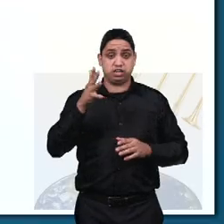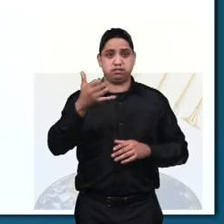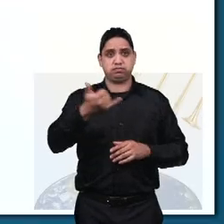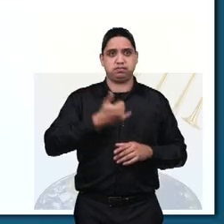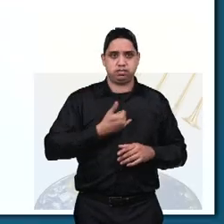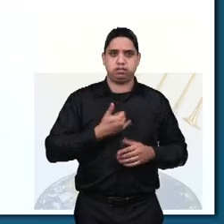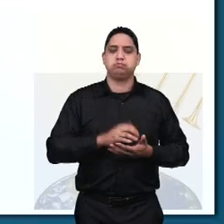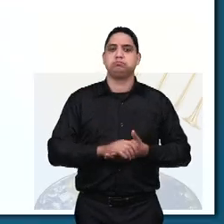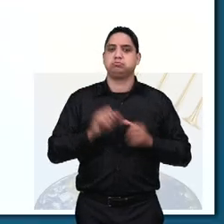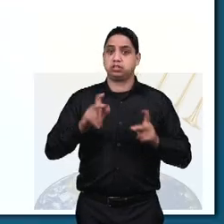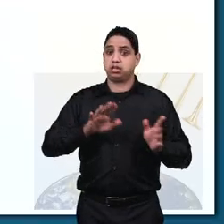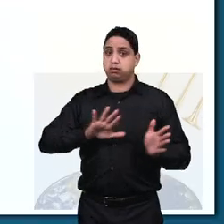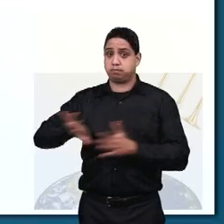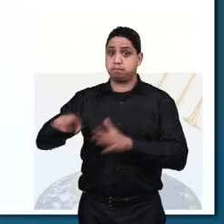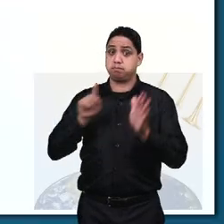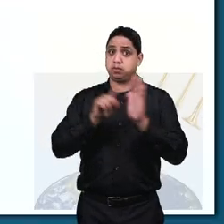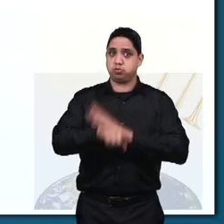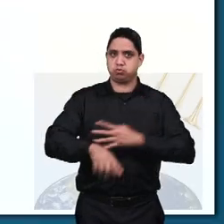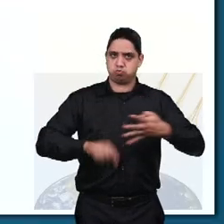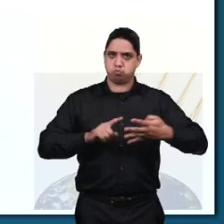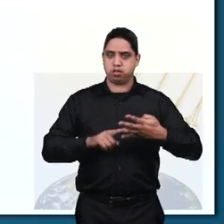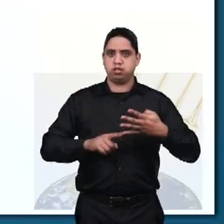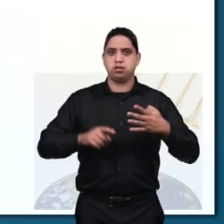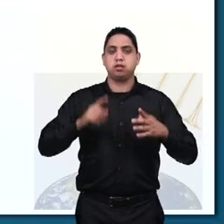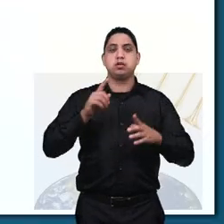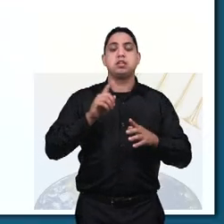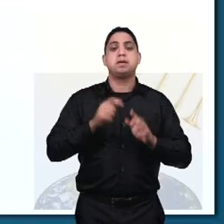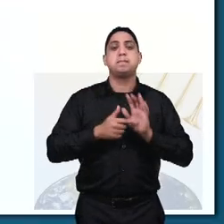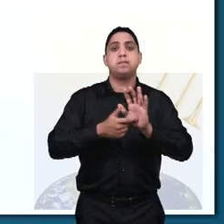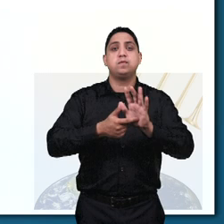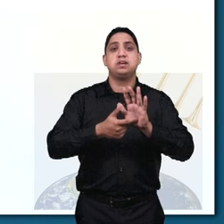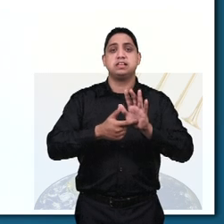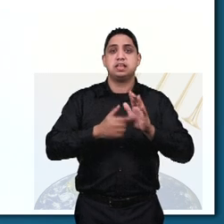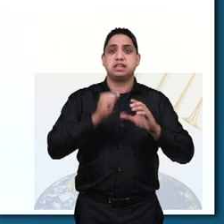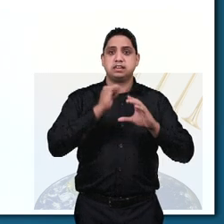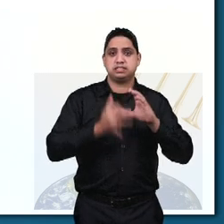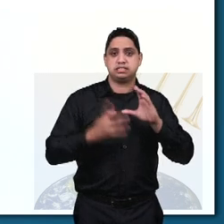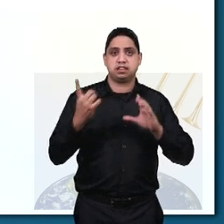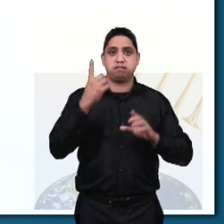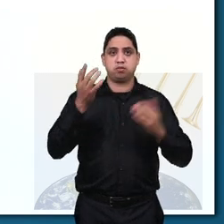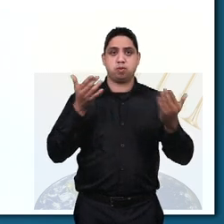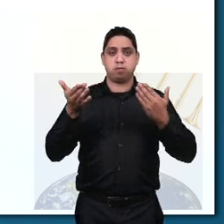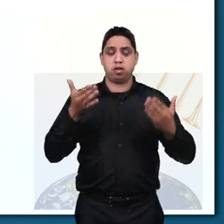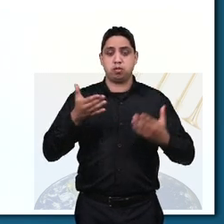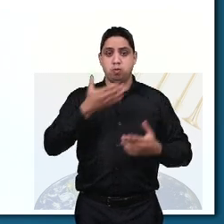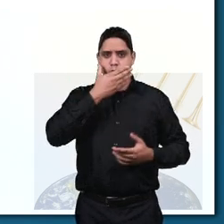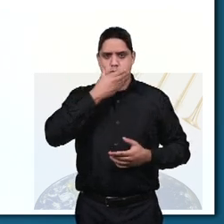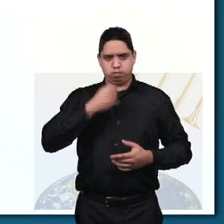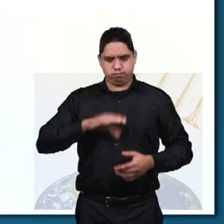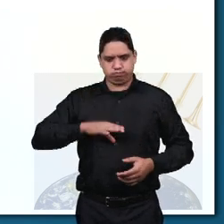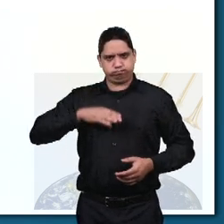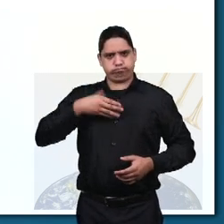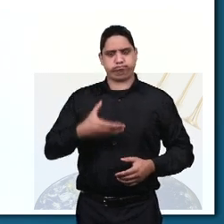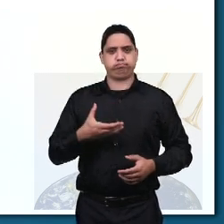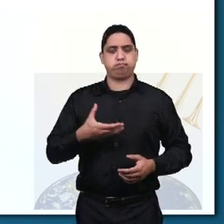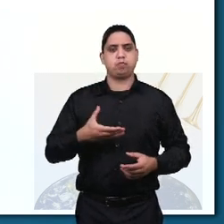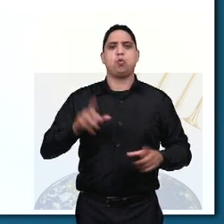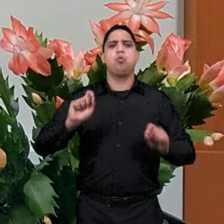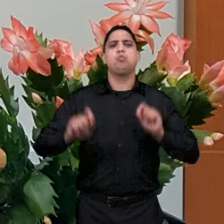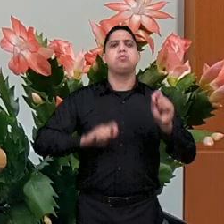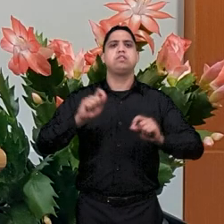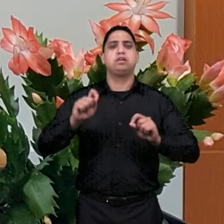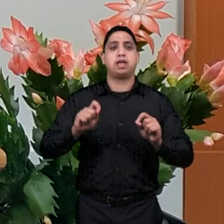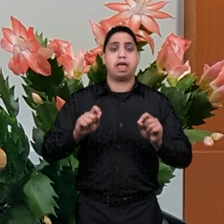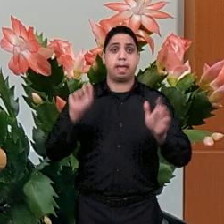les caractéristiques de David comme un homme vaillant. Qu'est-ce qui s'est passé? C'est que la question homme